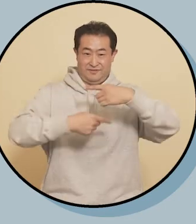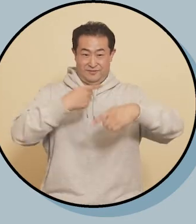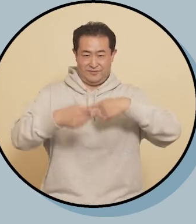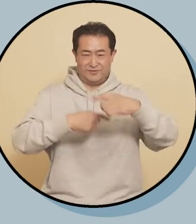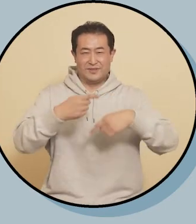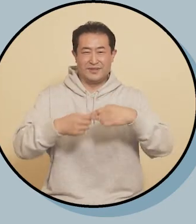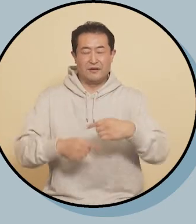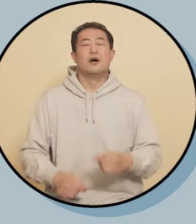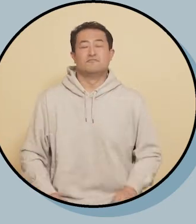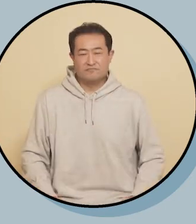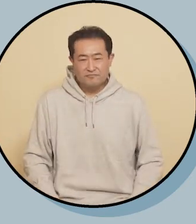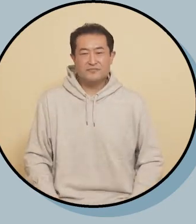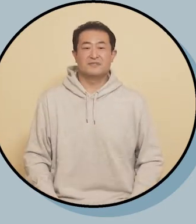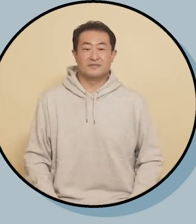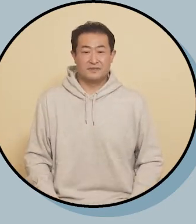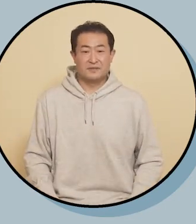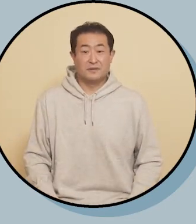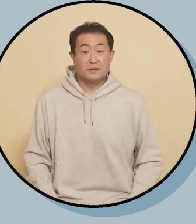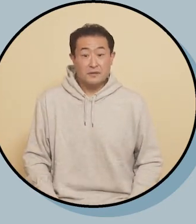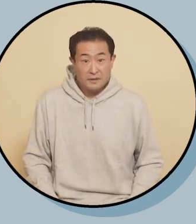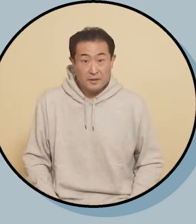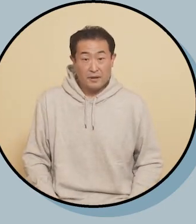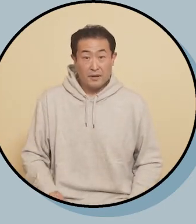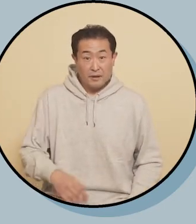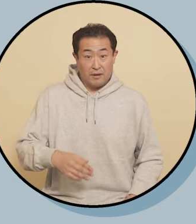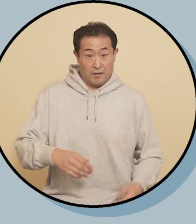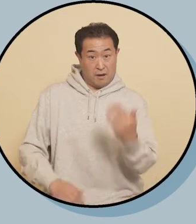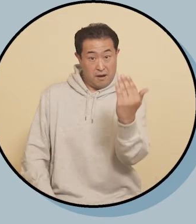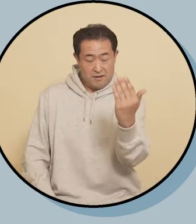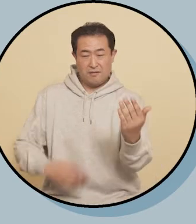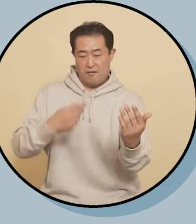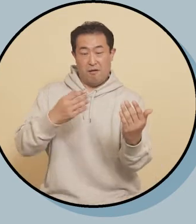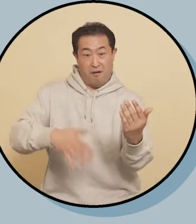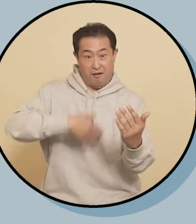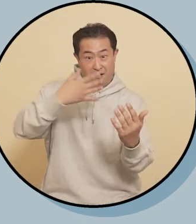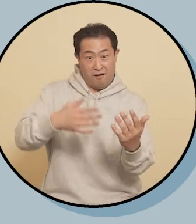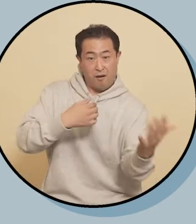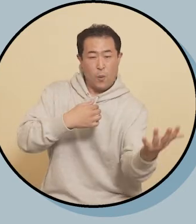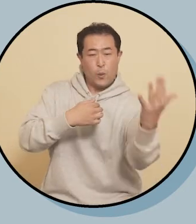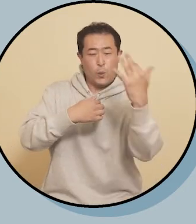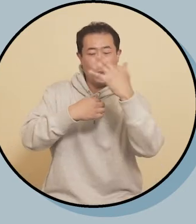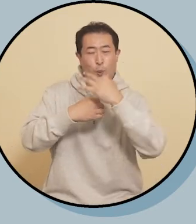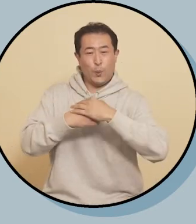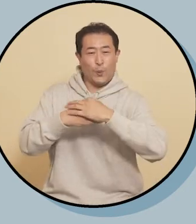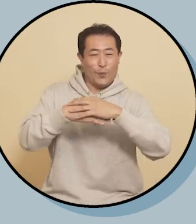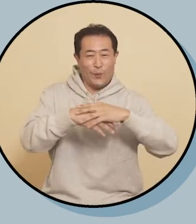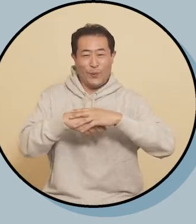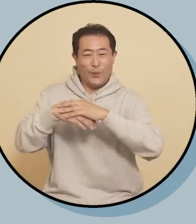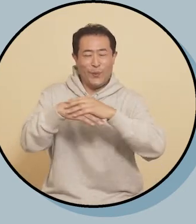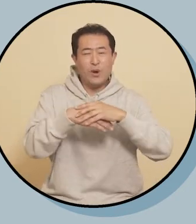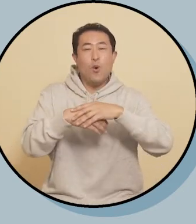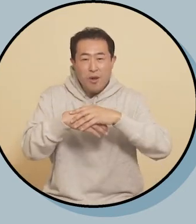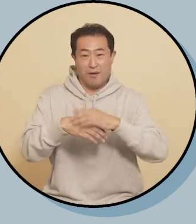手話をやってそうですねはいで伝える人の手の読み撮る人が外バーカッコ包み込むような感じ